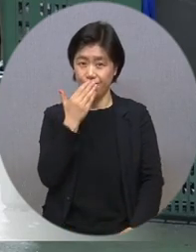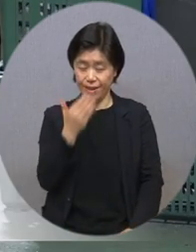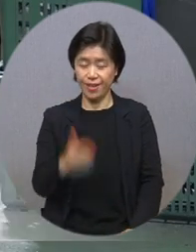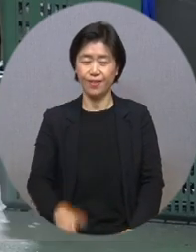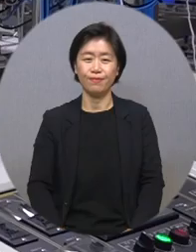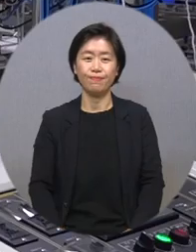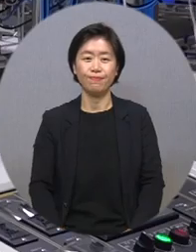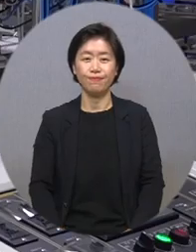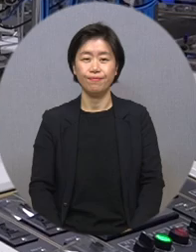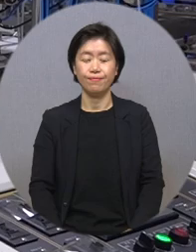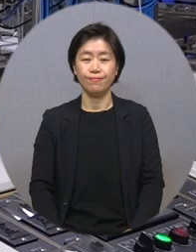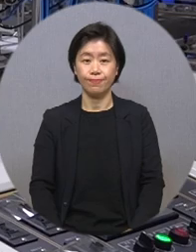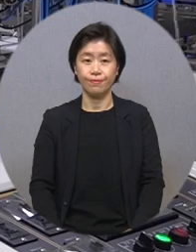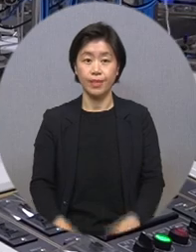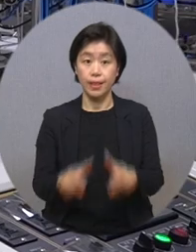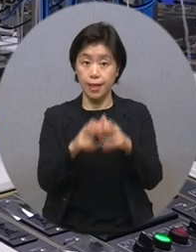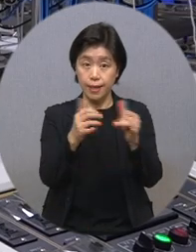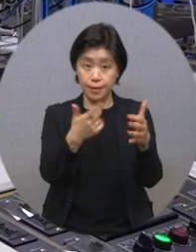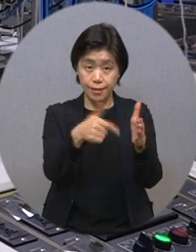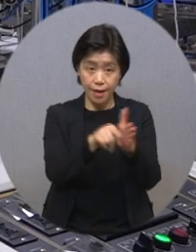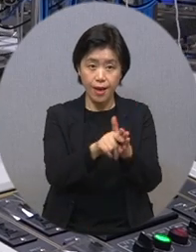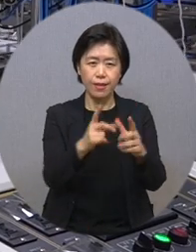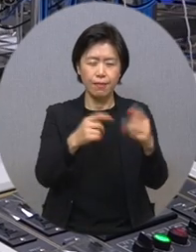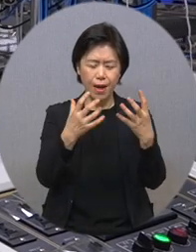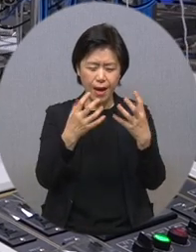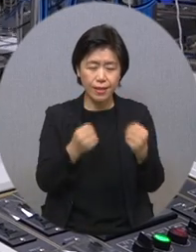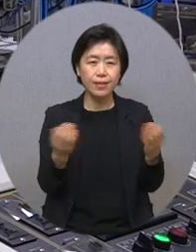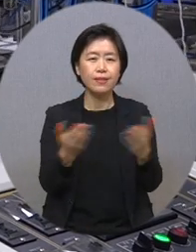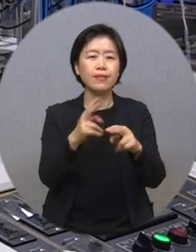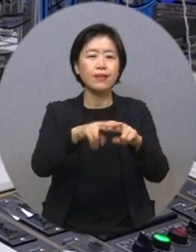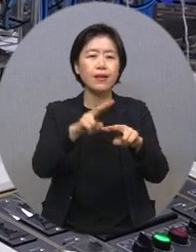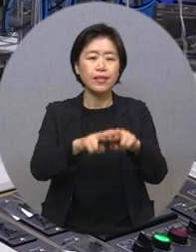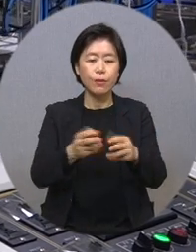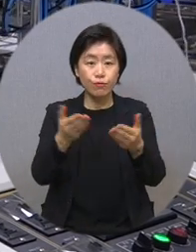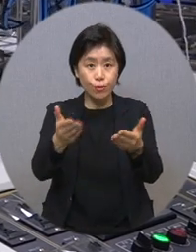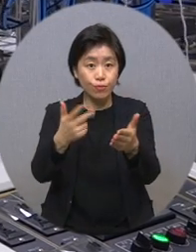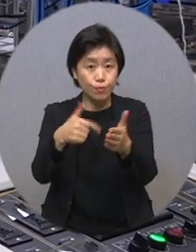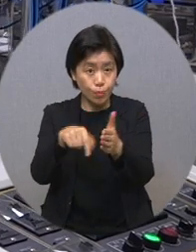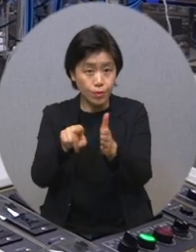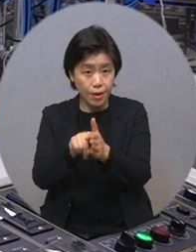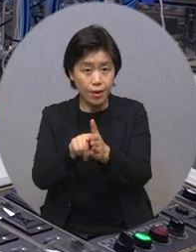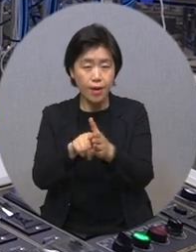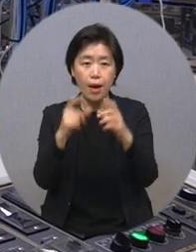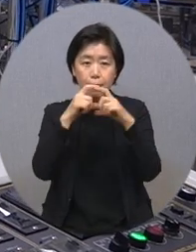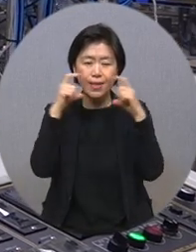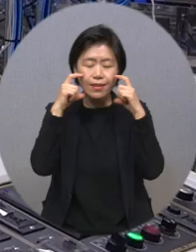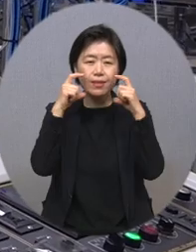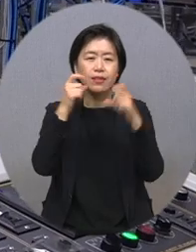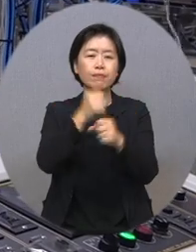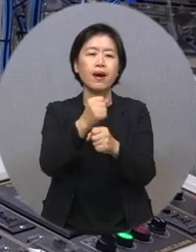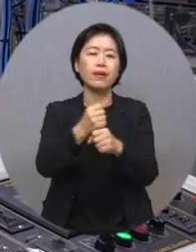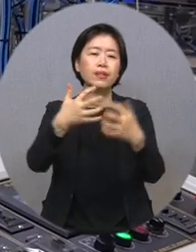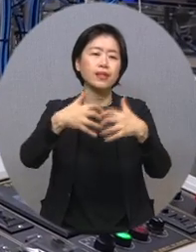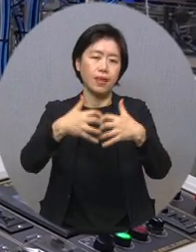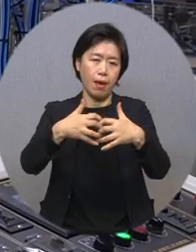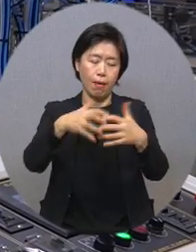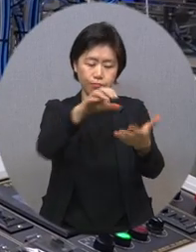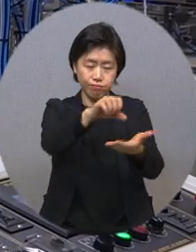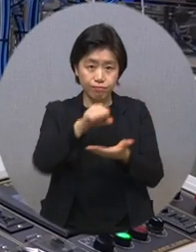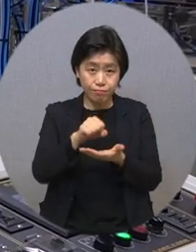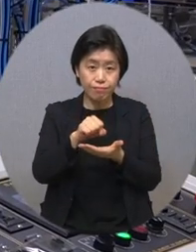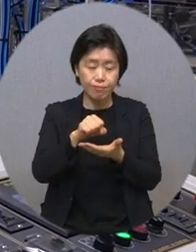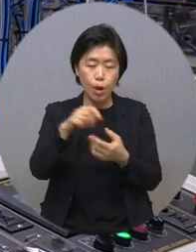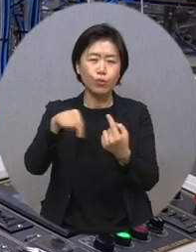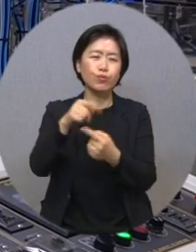전문가가 될 수도 있고. 장애인을 위해 더 많은 일자리를 제공하기 위해 마스크 제작 기계를 도입 운영해